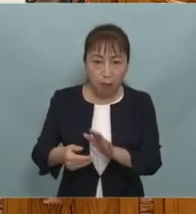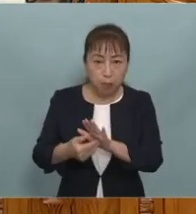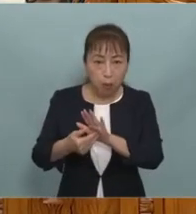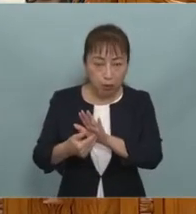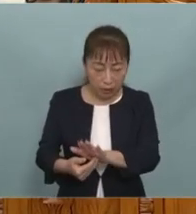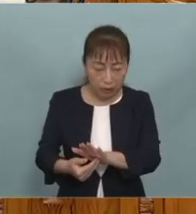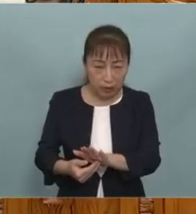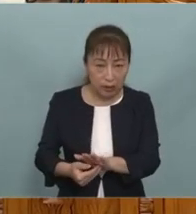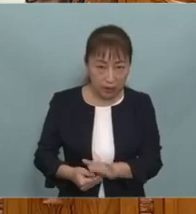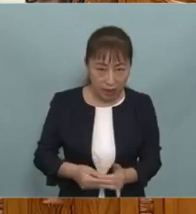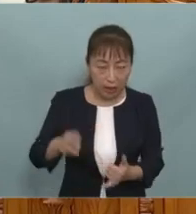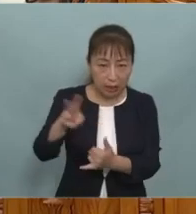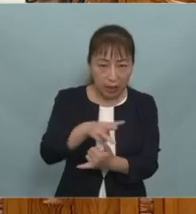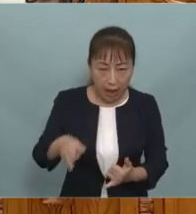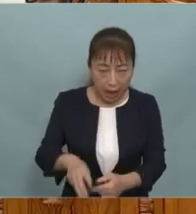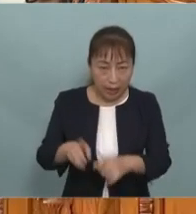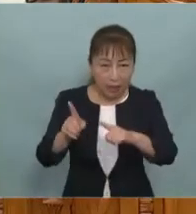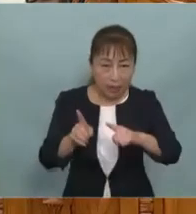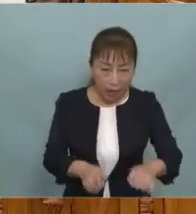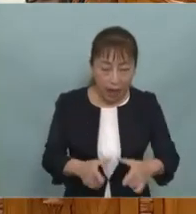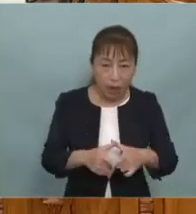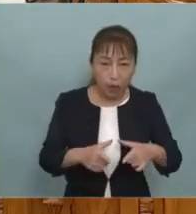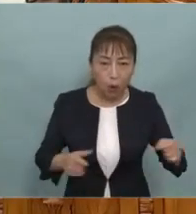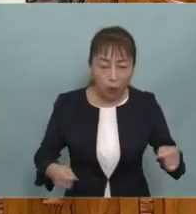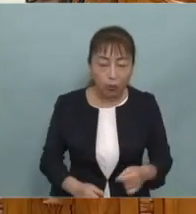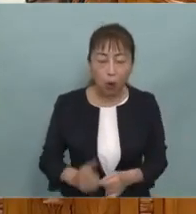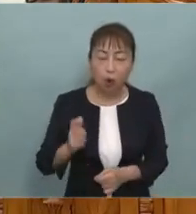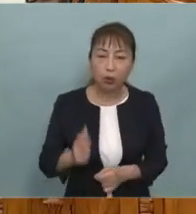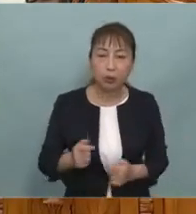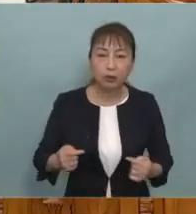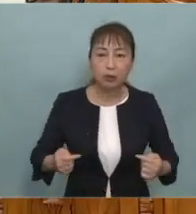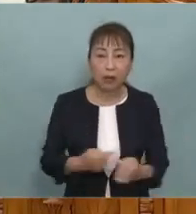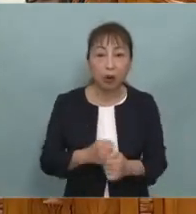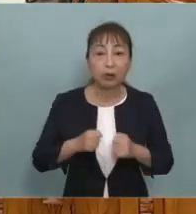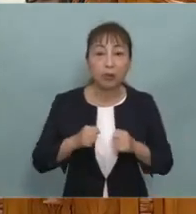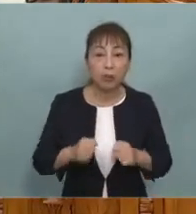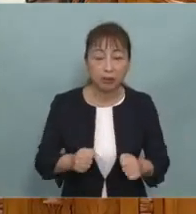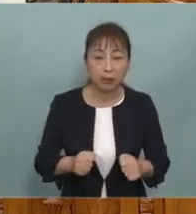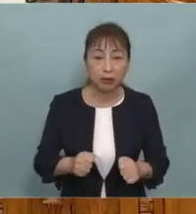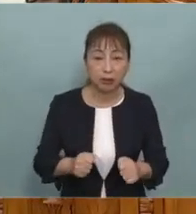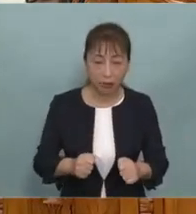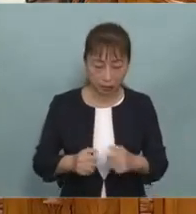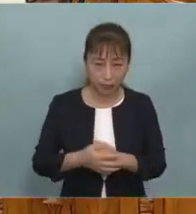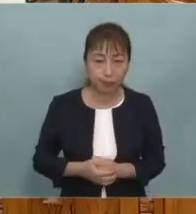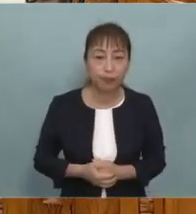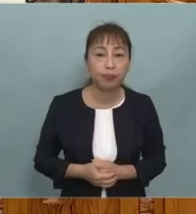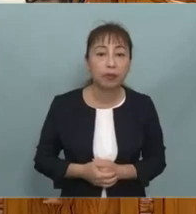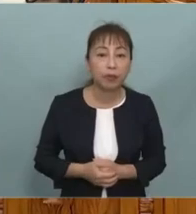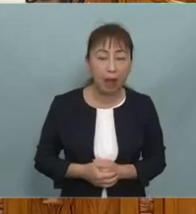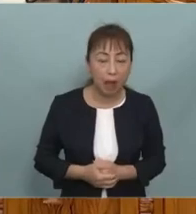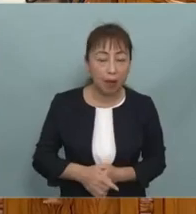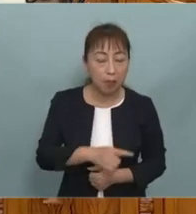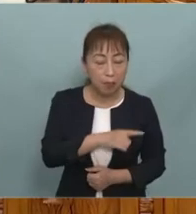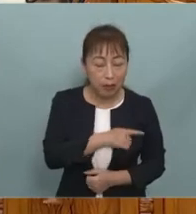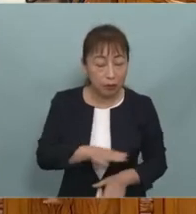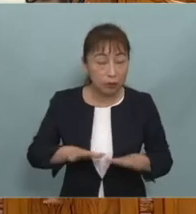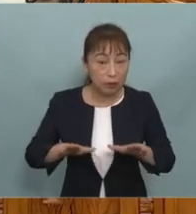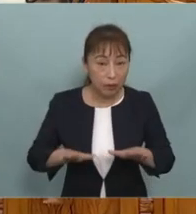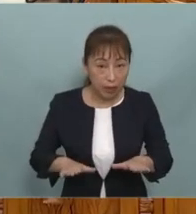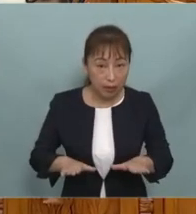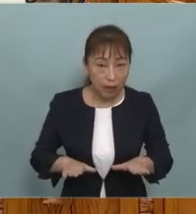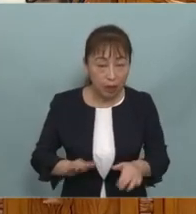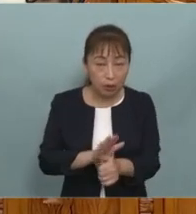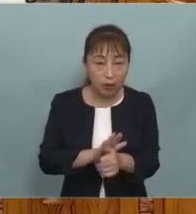強靭化の取り組みを推進します事前防災の徹底に向けてまず現在の